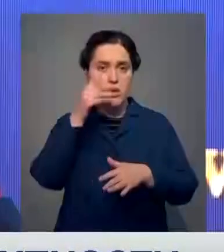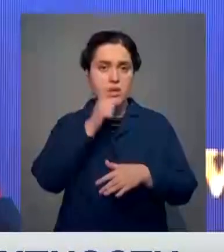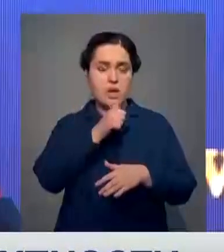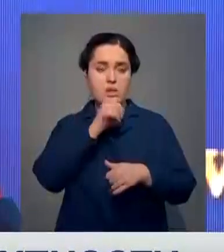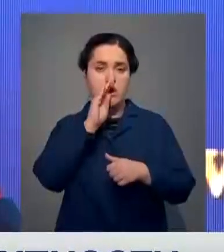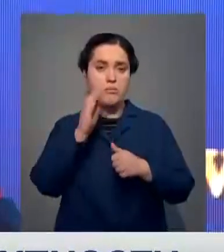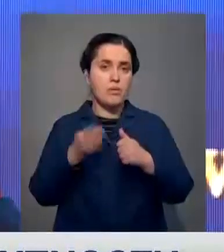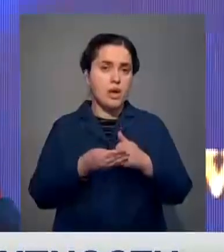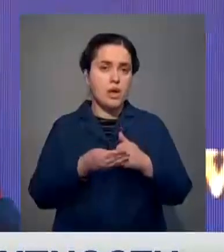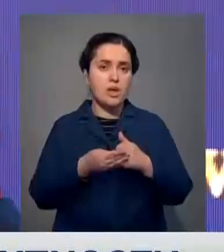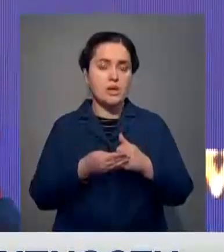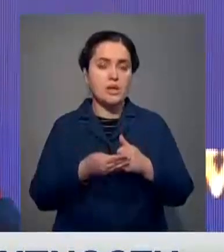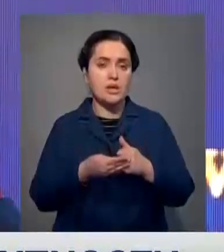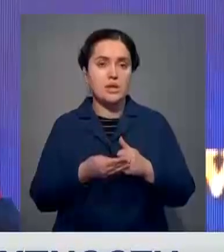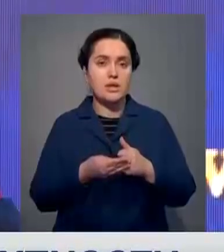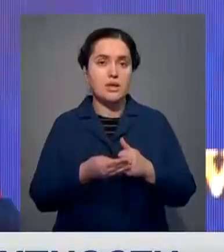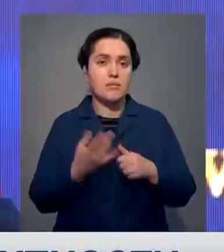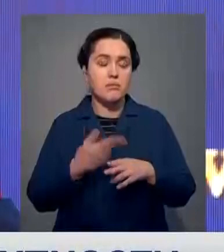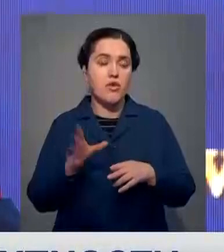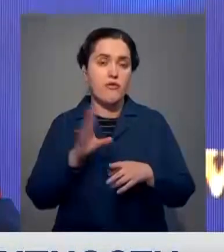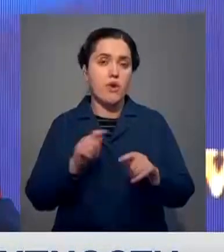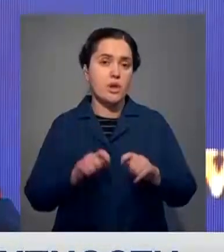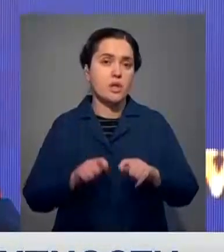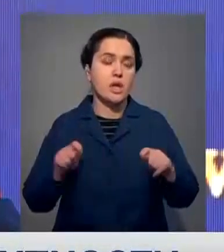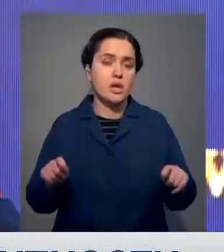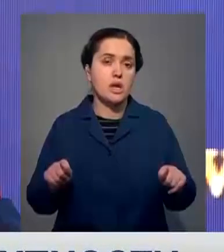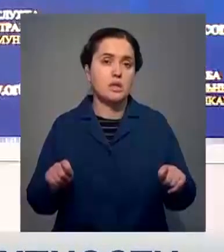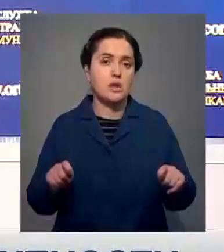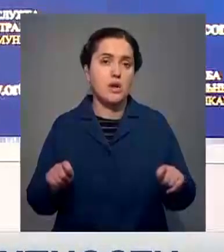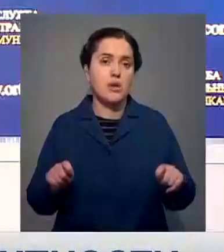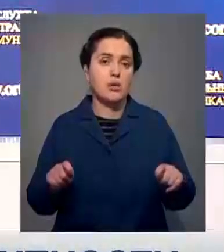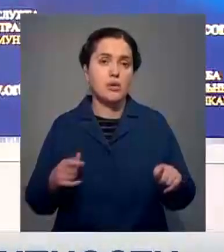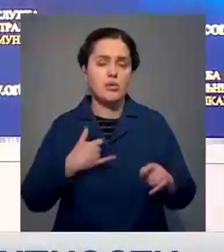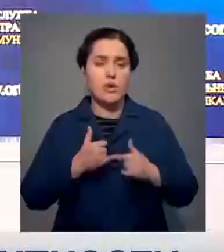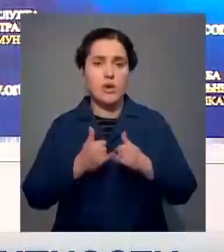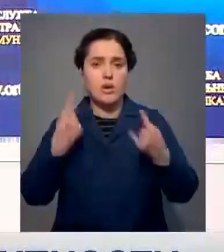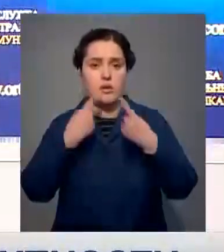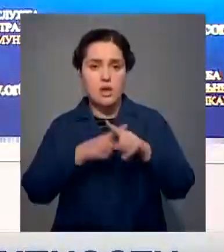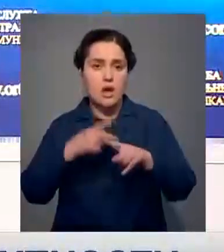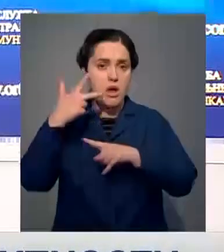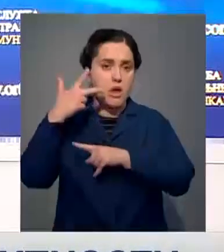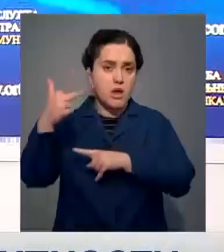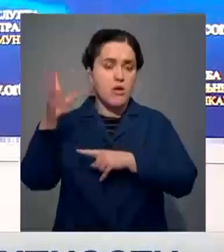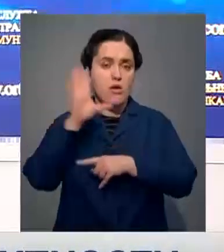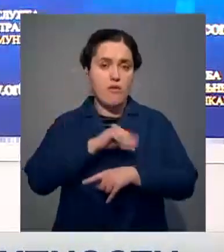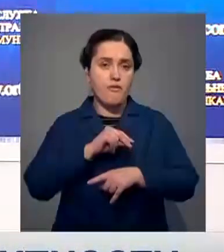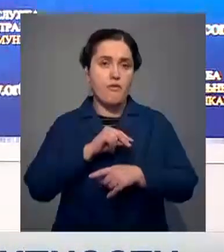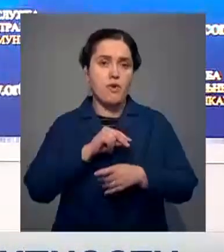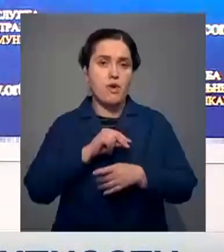утаить, невозможно что-то скрыть. Потому что у нас развитие технологий,